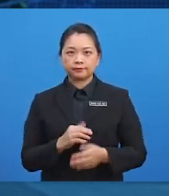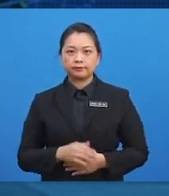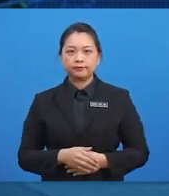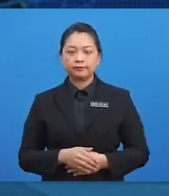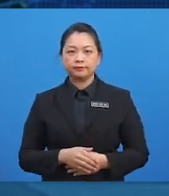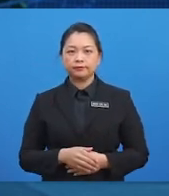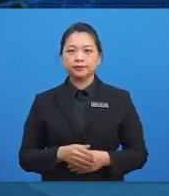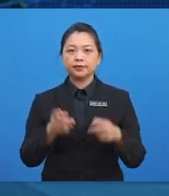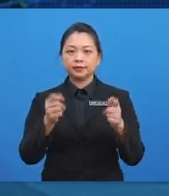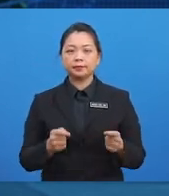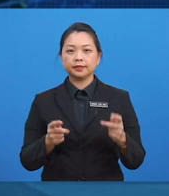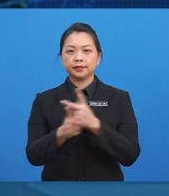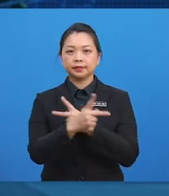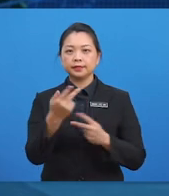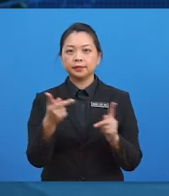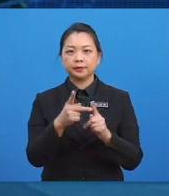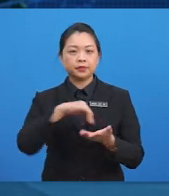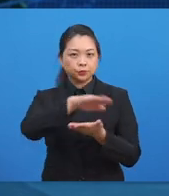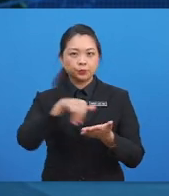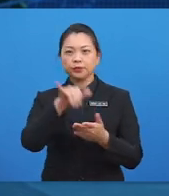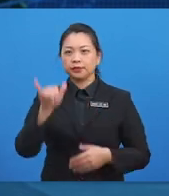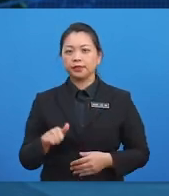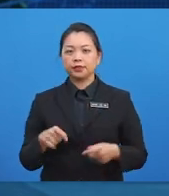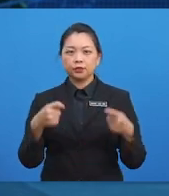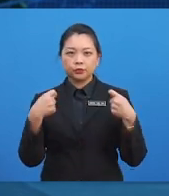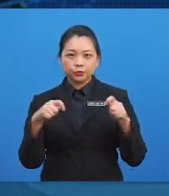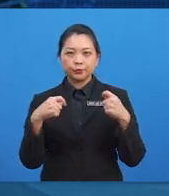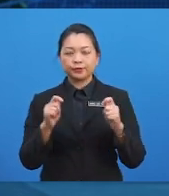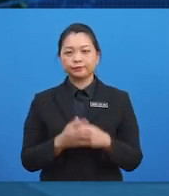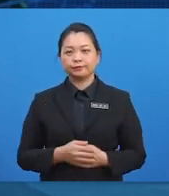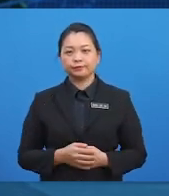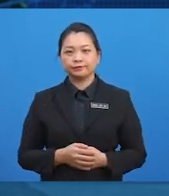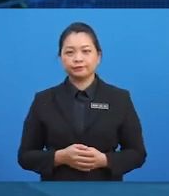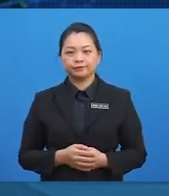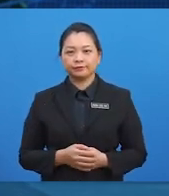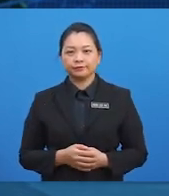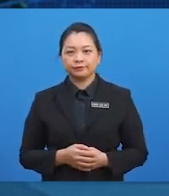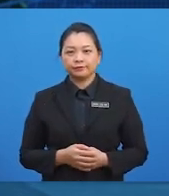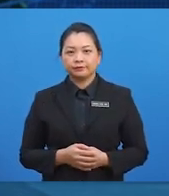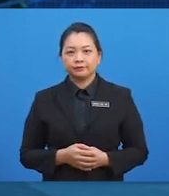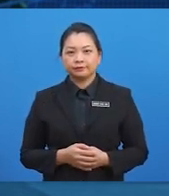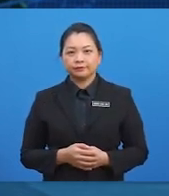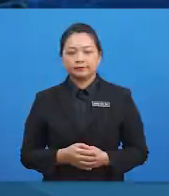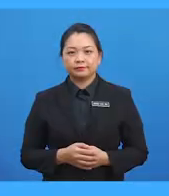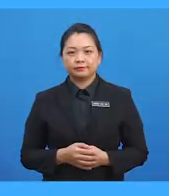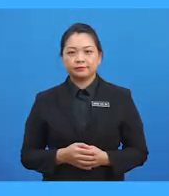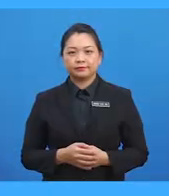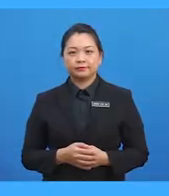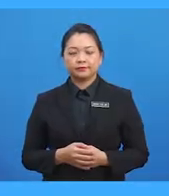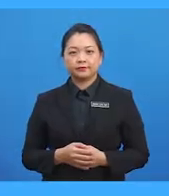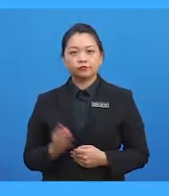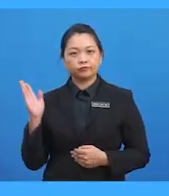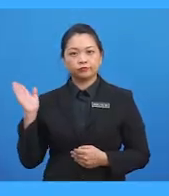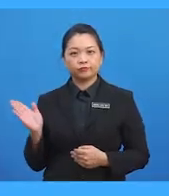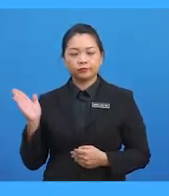terima kasih yang mencuba dan syabas kepada yang menyahut pertanyaan cikgu sebentar tadi. Begini,